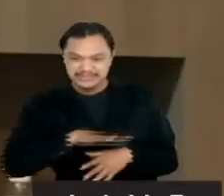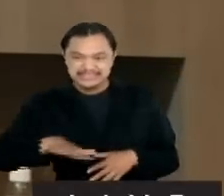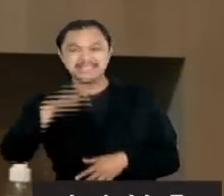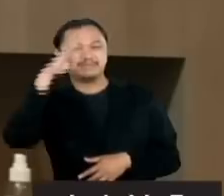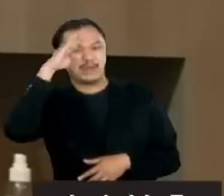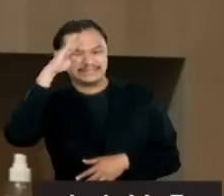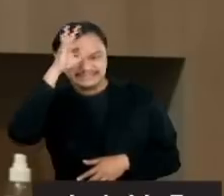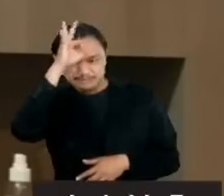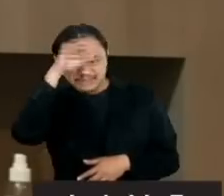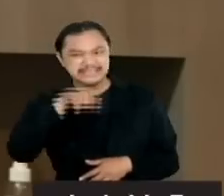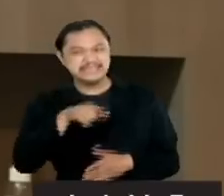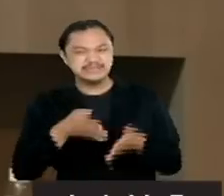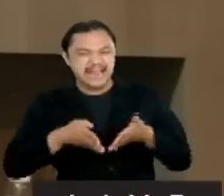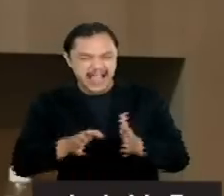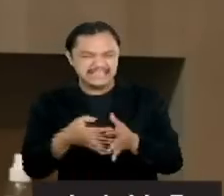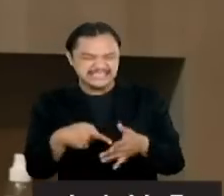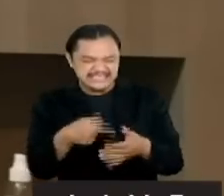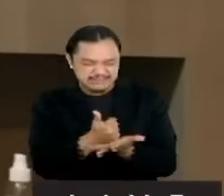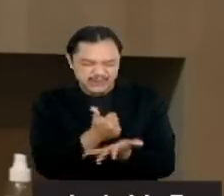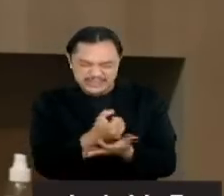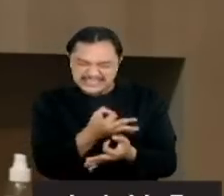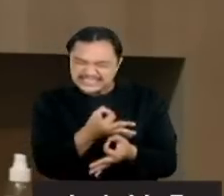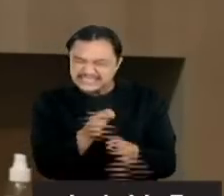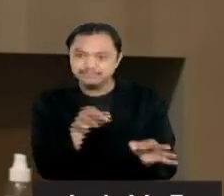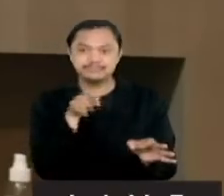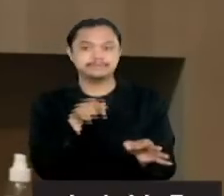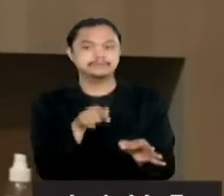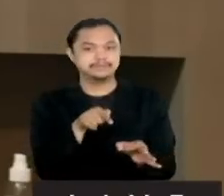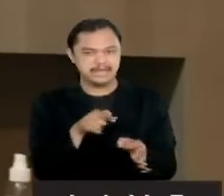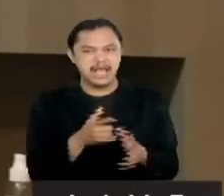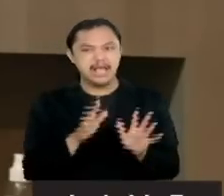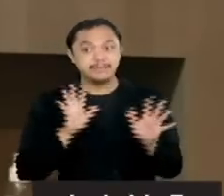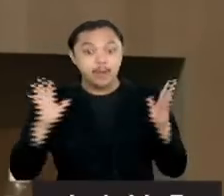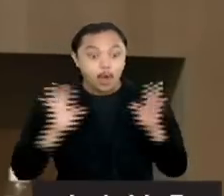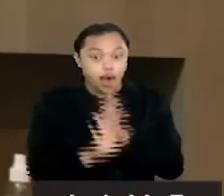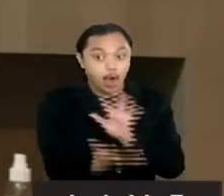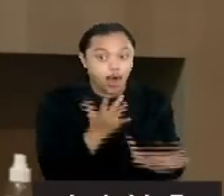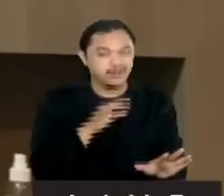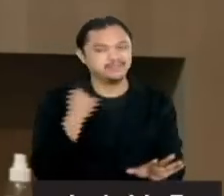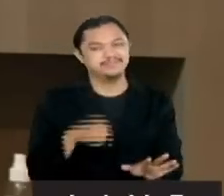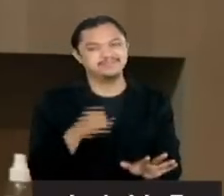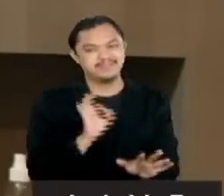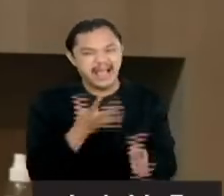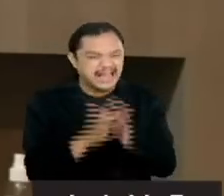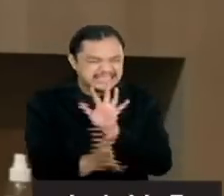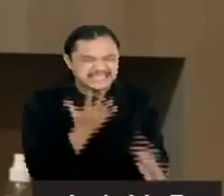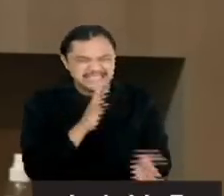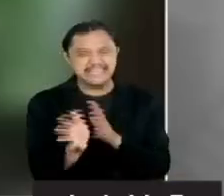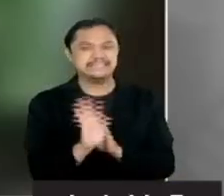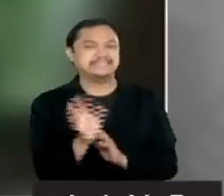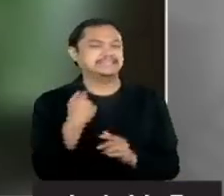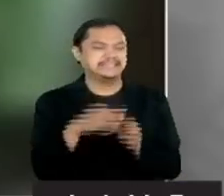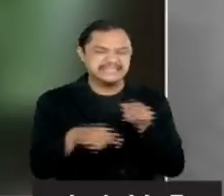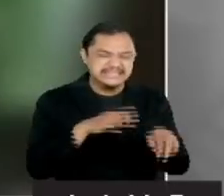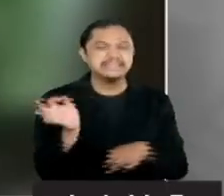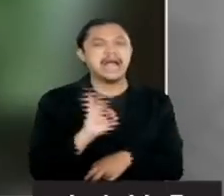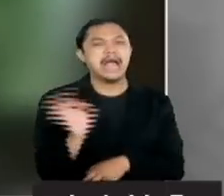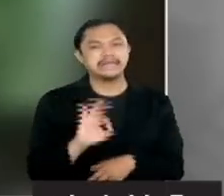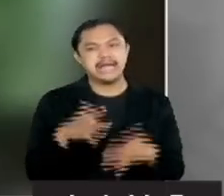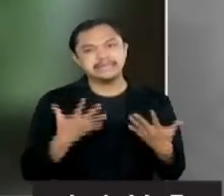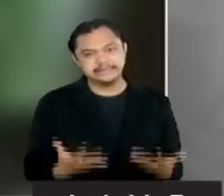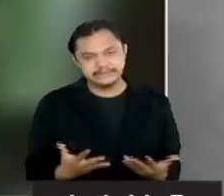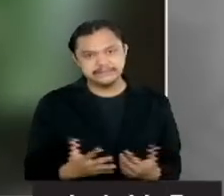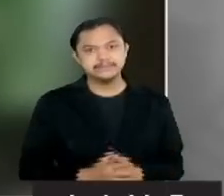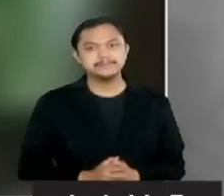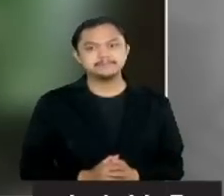yang sepi dari masyarakat ya. Secara rutin juga kita sudah melaksanakan patroli di semua lini, baik di